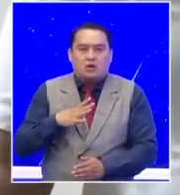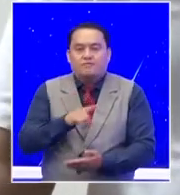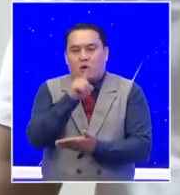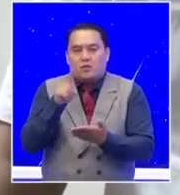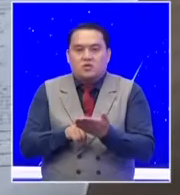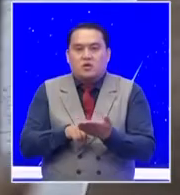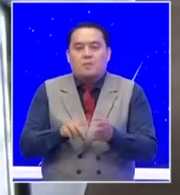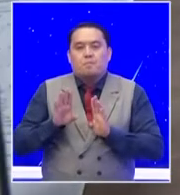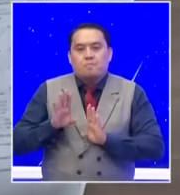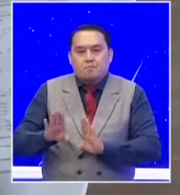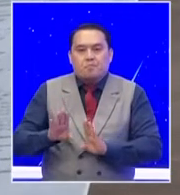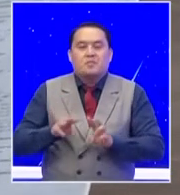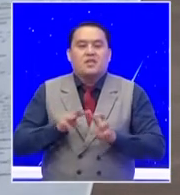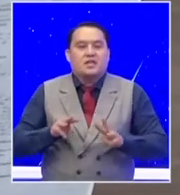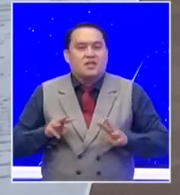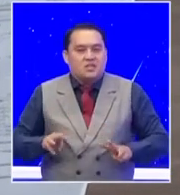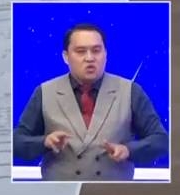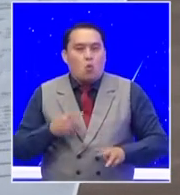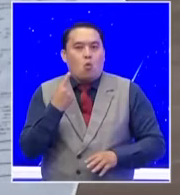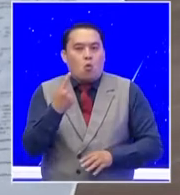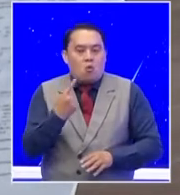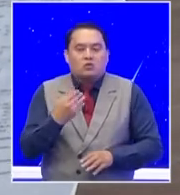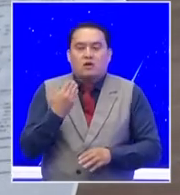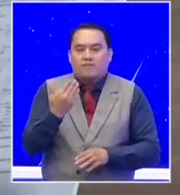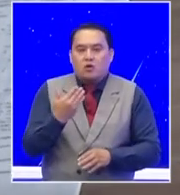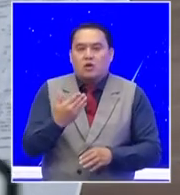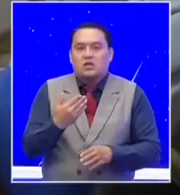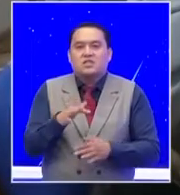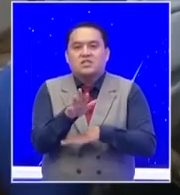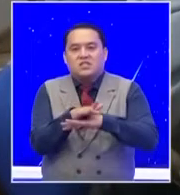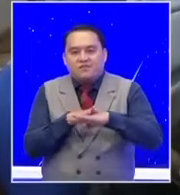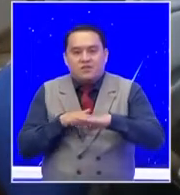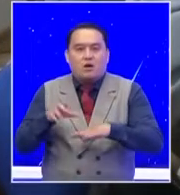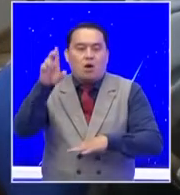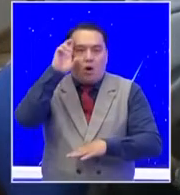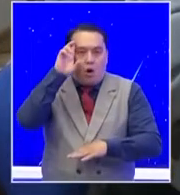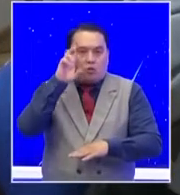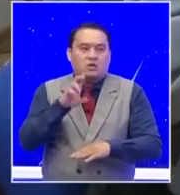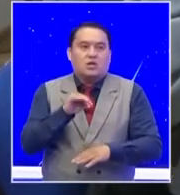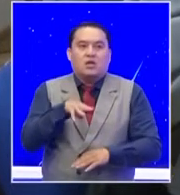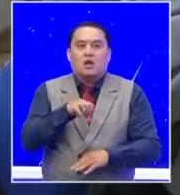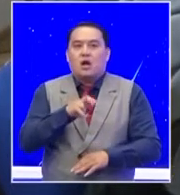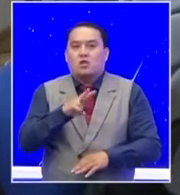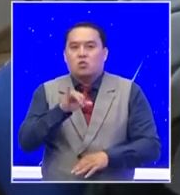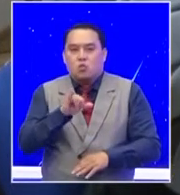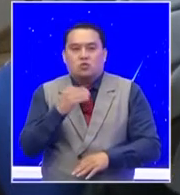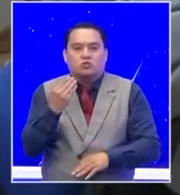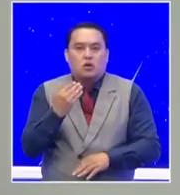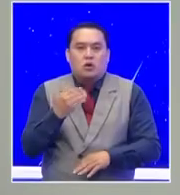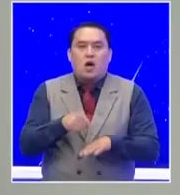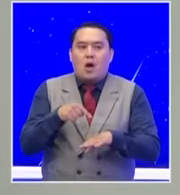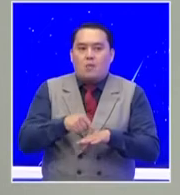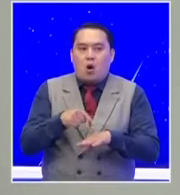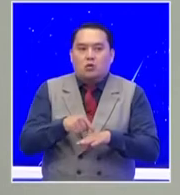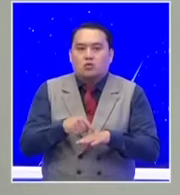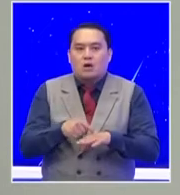задать вице-министру экологии. В свою очередь господин Базарбек принес извинения госчиновнику Ерлану Насамбаеву за эмоциональный